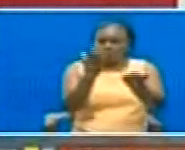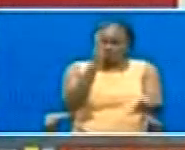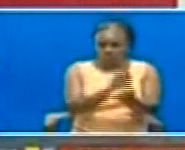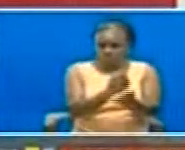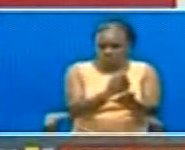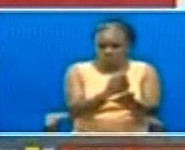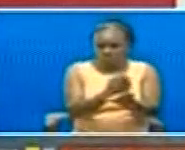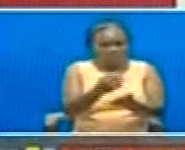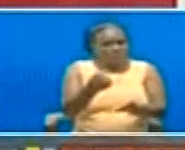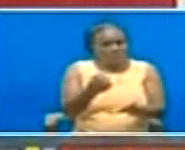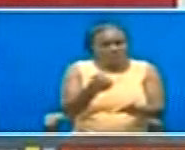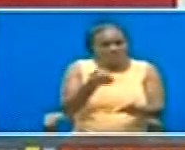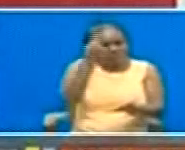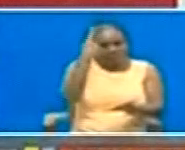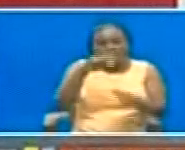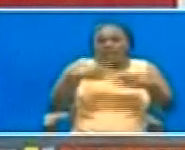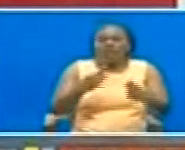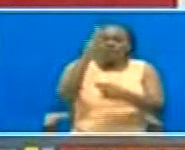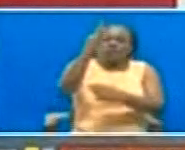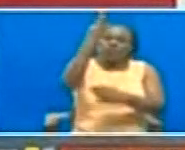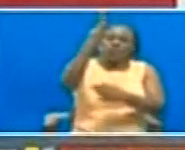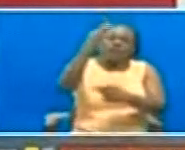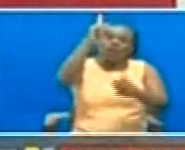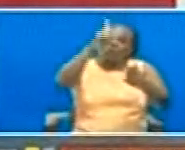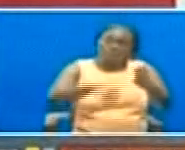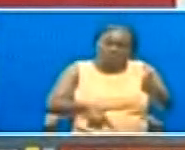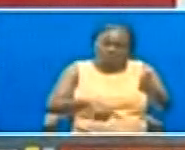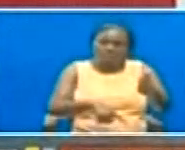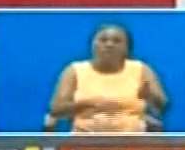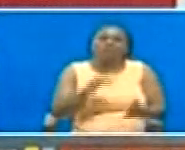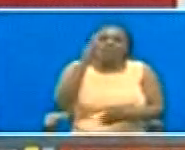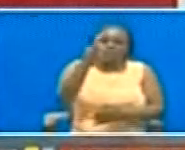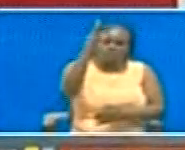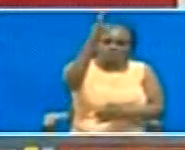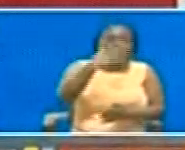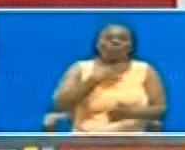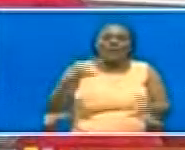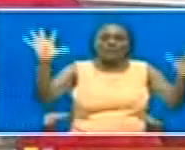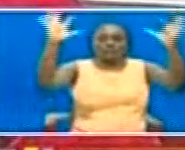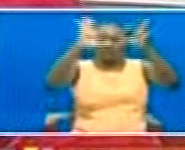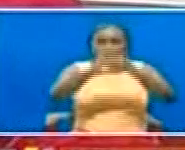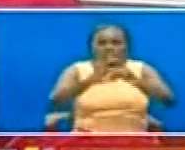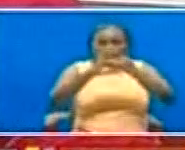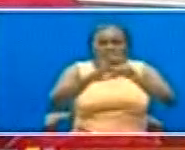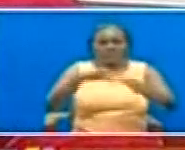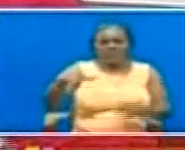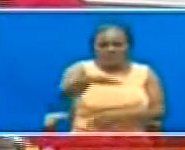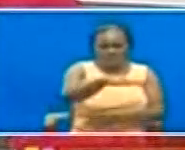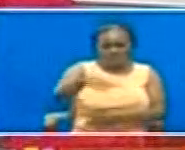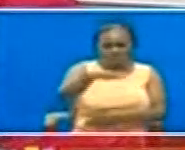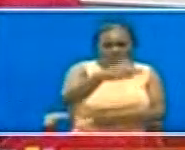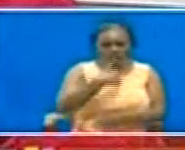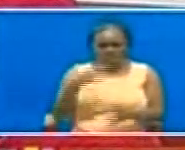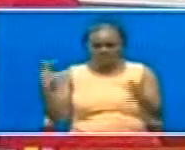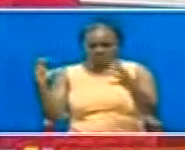Sijui tutarajie nini siku za usoni? Siku za usoni tunataka league ikuwe ni regional. So tuko na